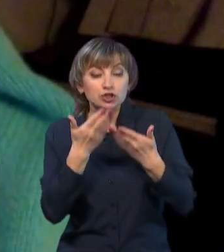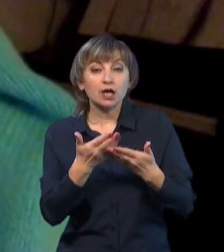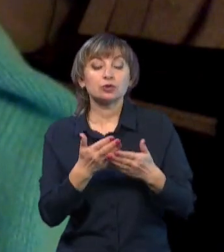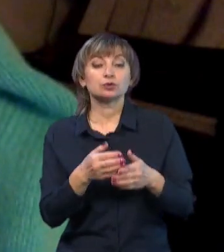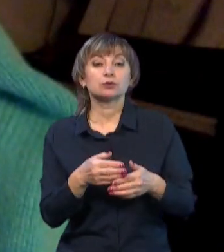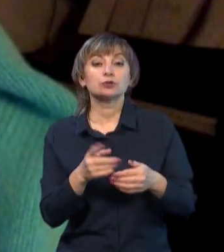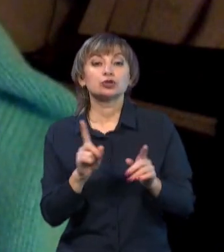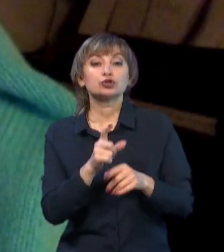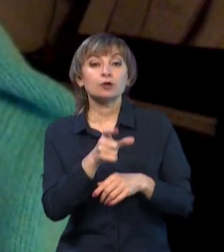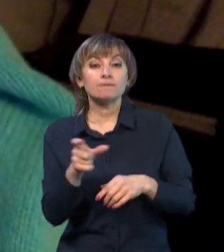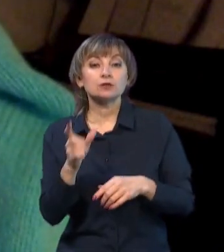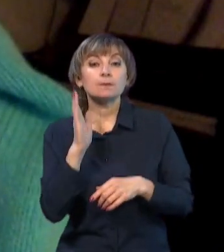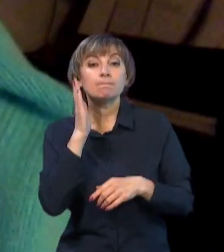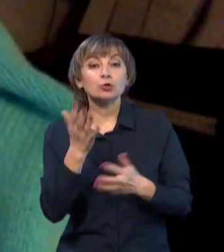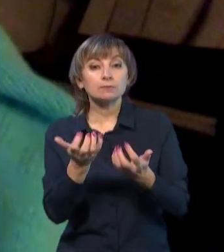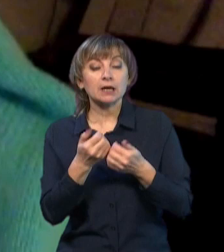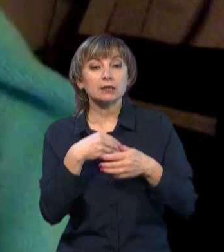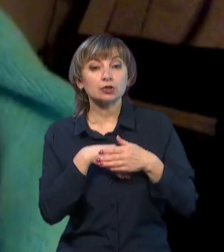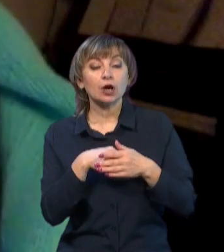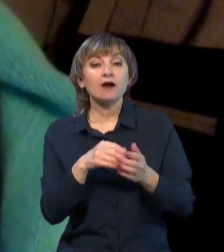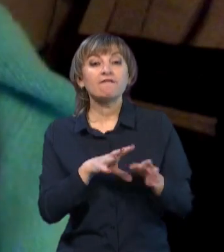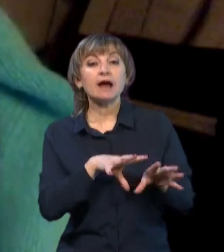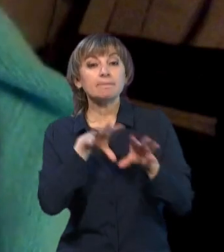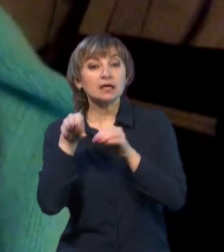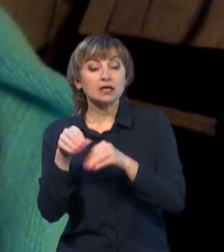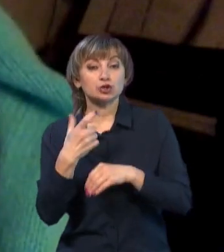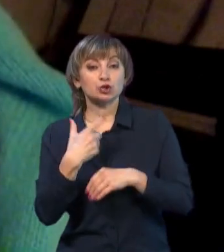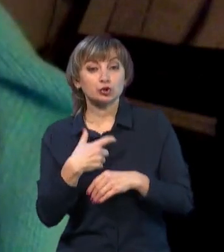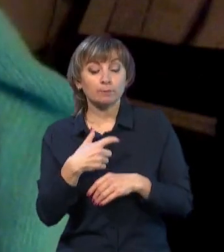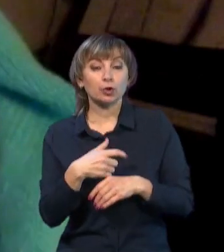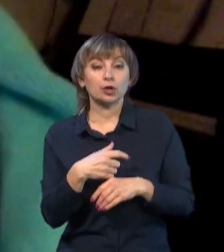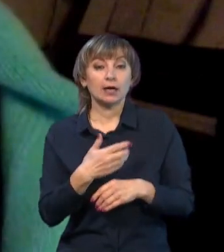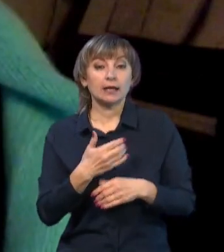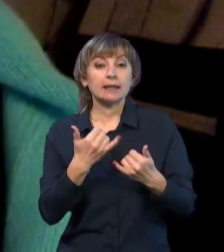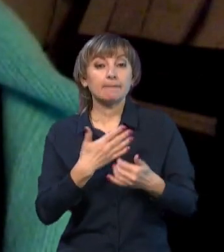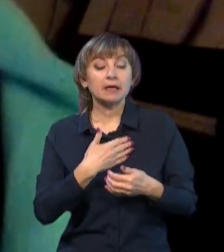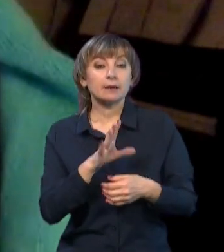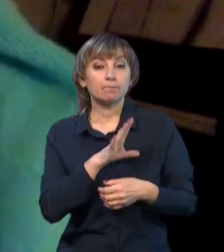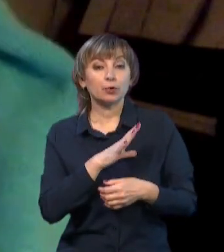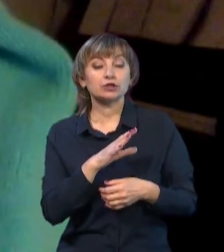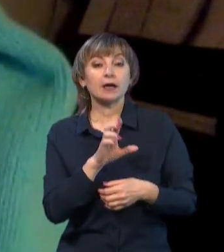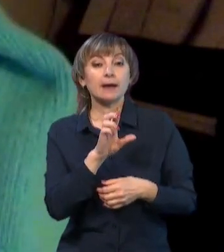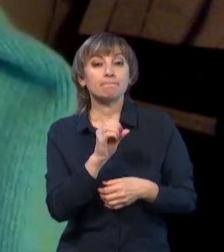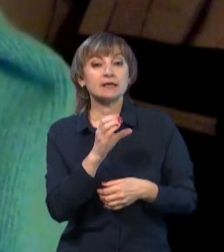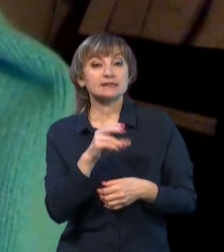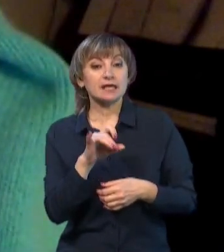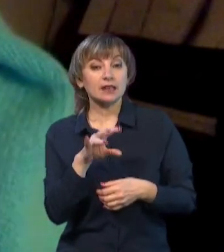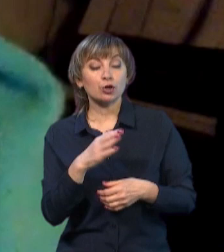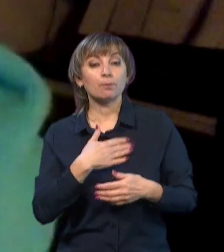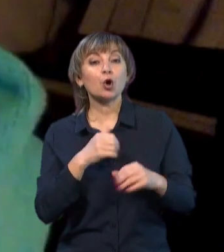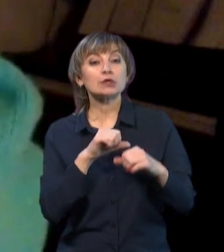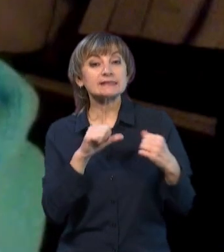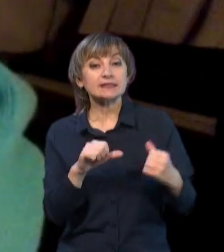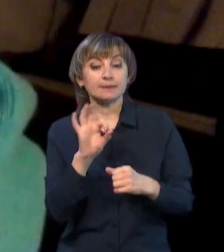читають, що вони будуть брати в еміграцію з собою. Для мене бути бестселером мого серця – це, власне, про це, так,